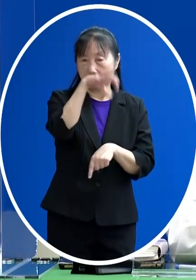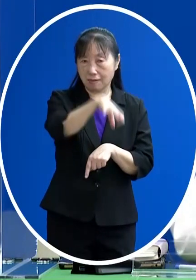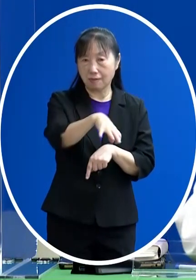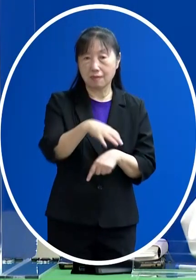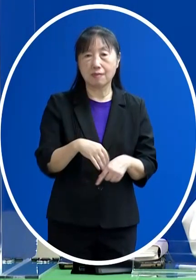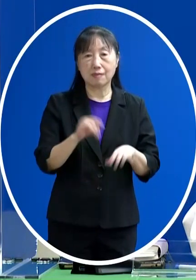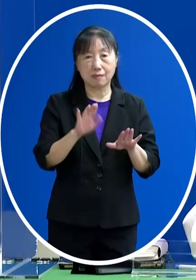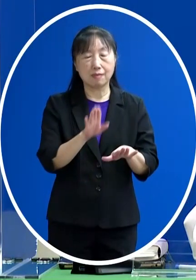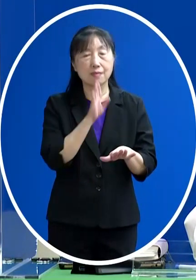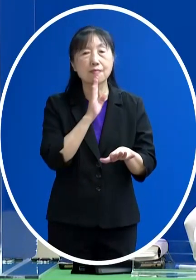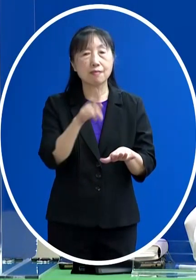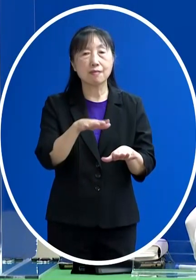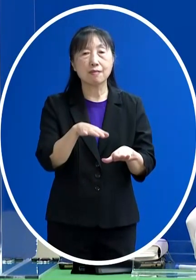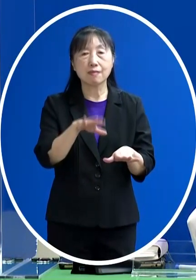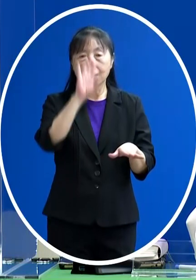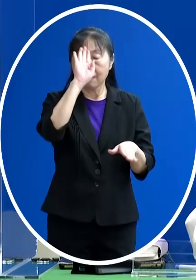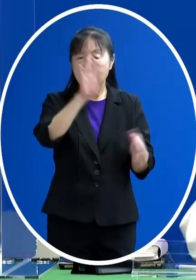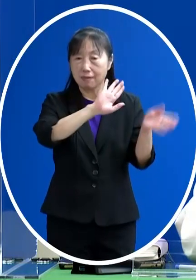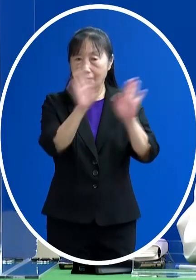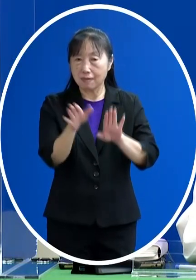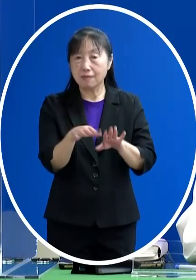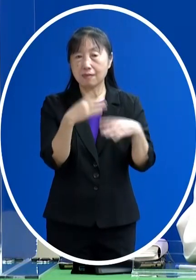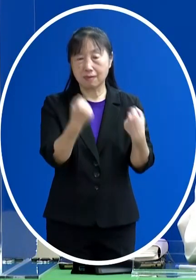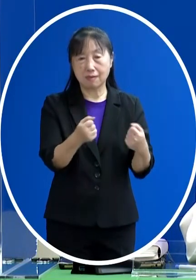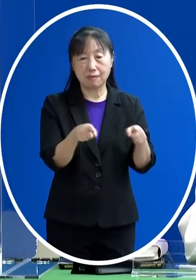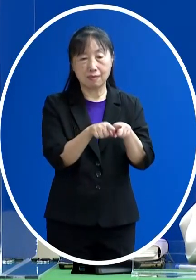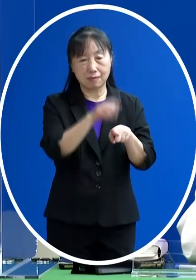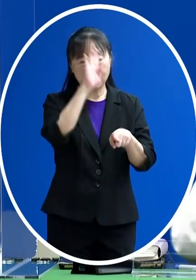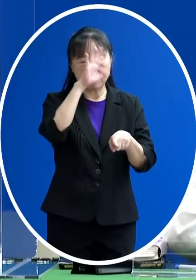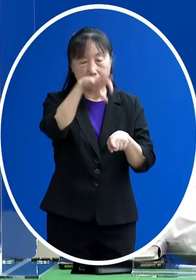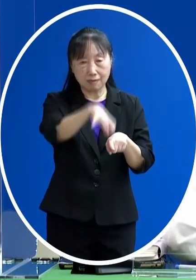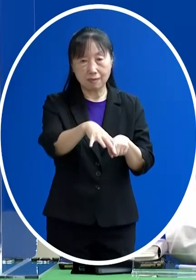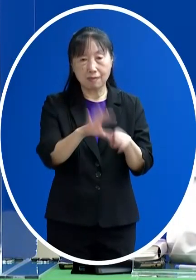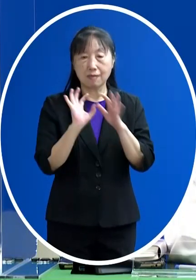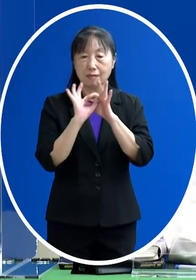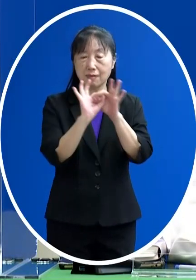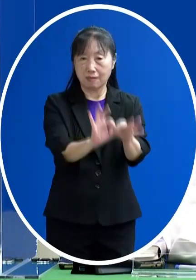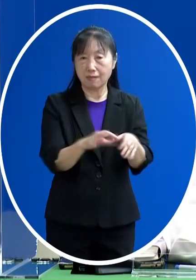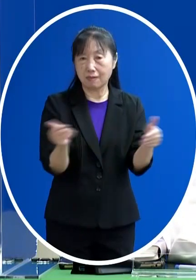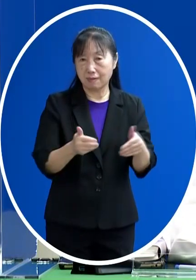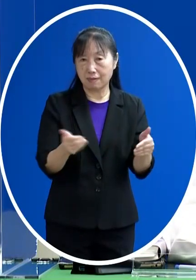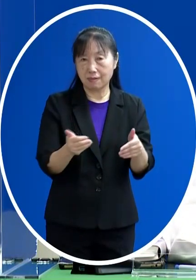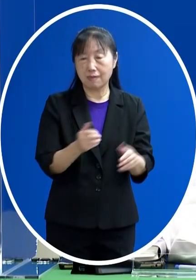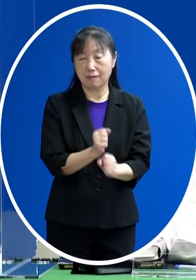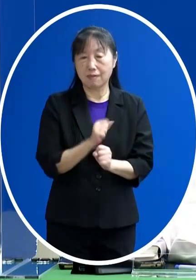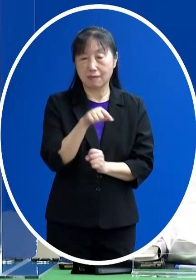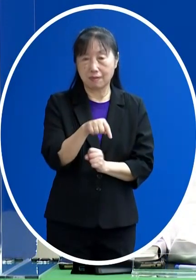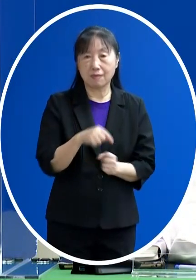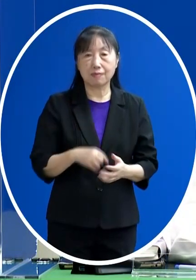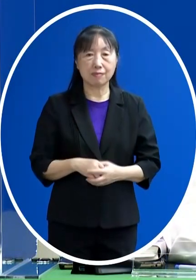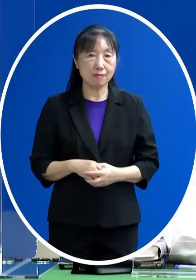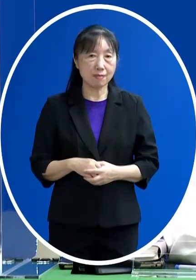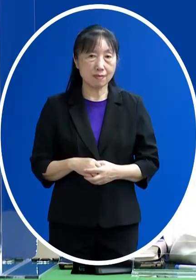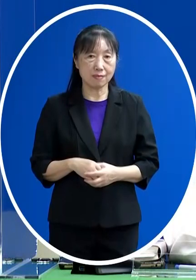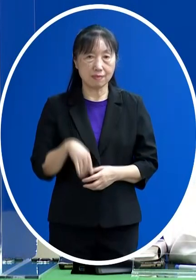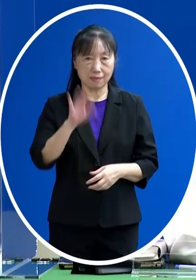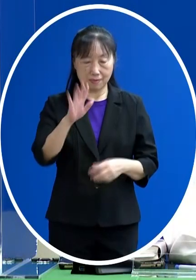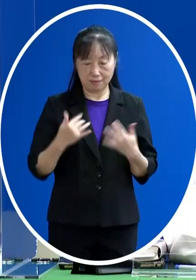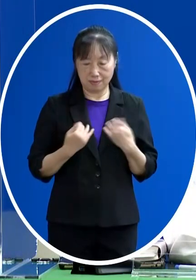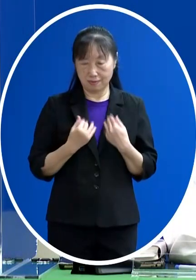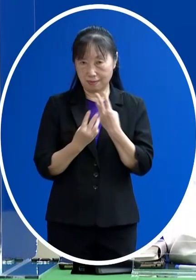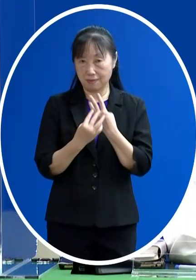中，目前是病况稳定，仍然在一般的病房当中哦持续的治疗观察。所以这一案，虽然说有肺